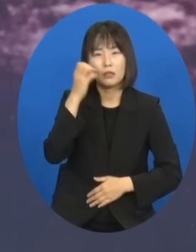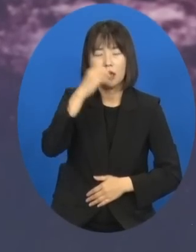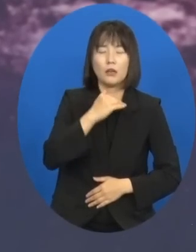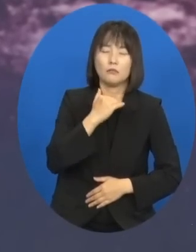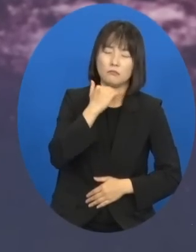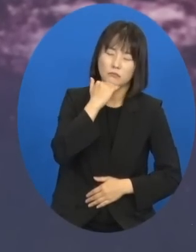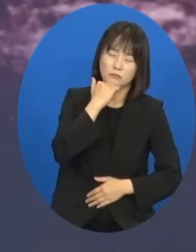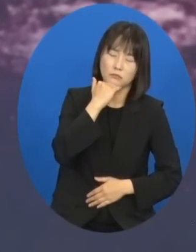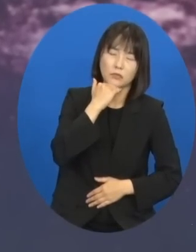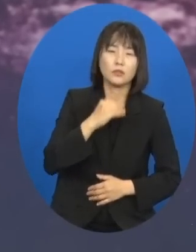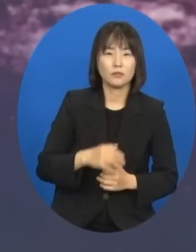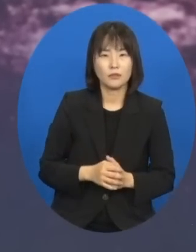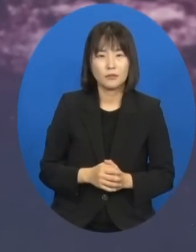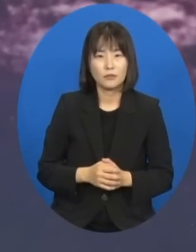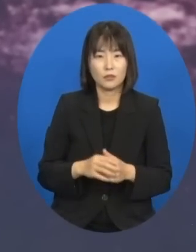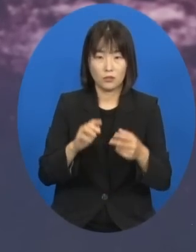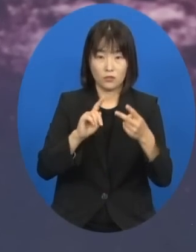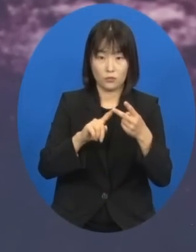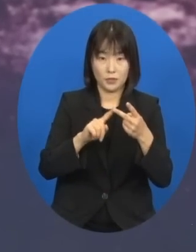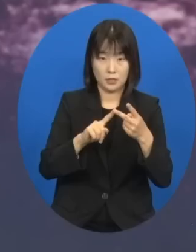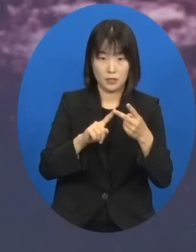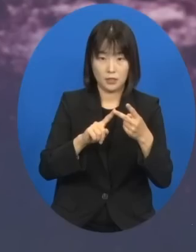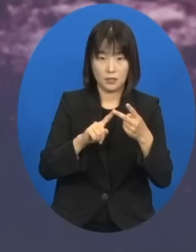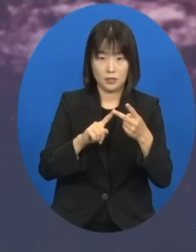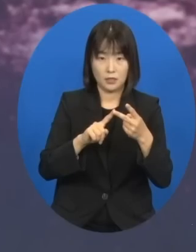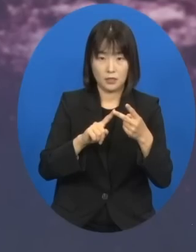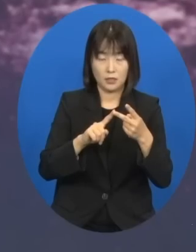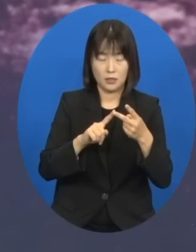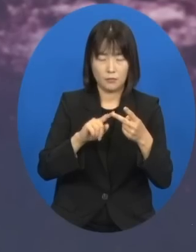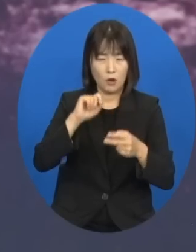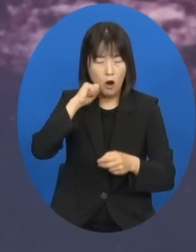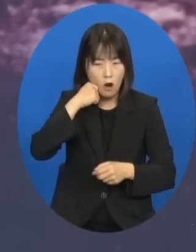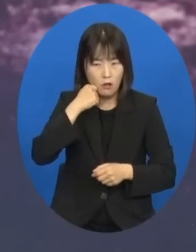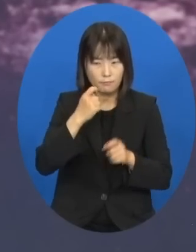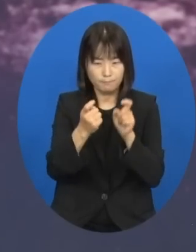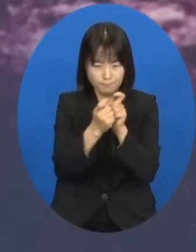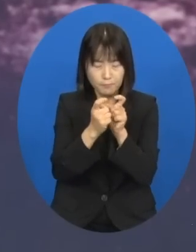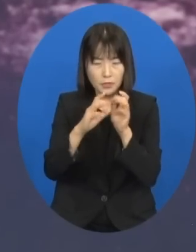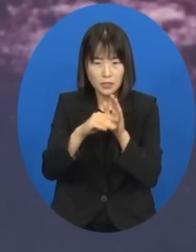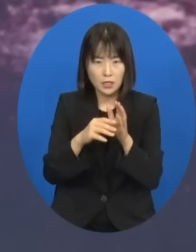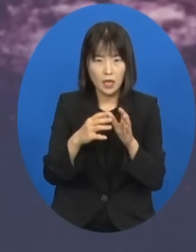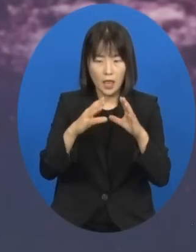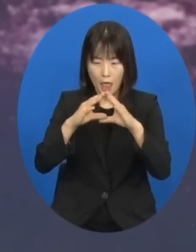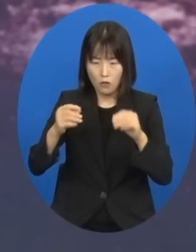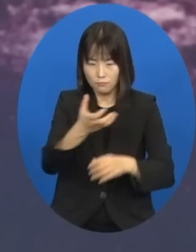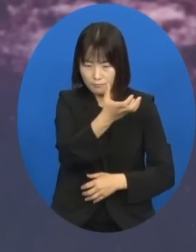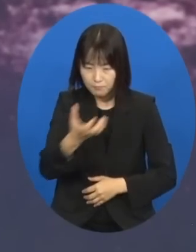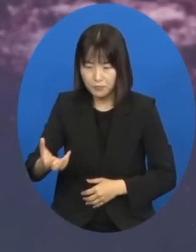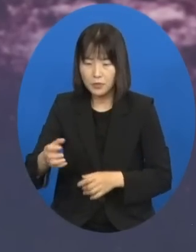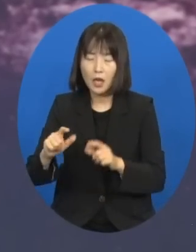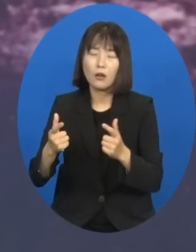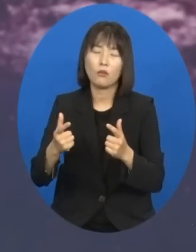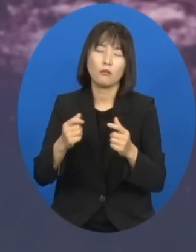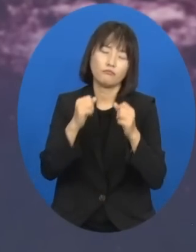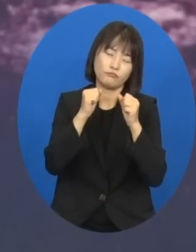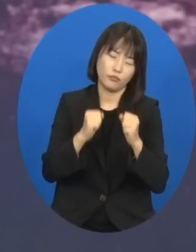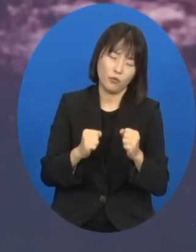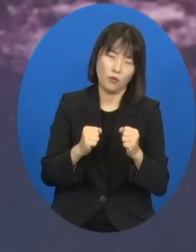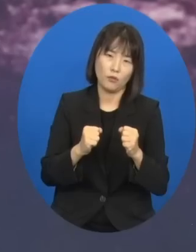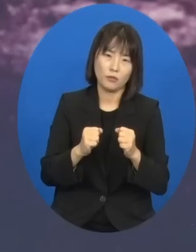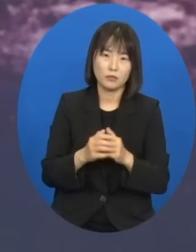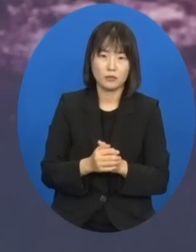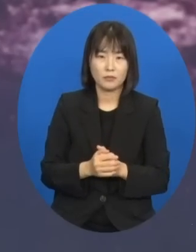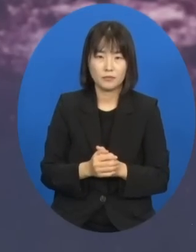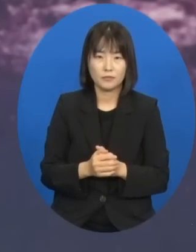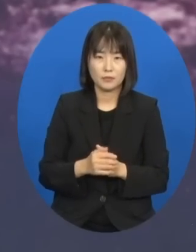이삭이 잘한 거예요. 두 번째가 있어요. 뭐예요? 흉년을 만났을 때 애굽으로 가지 않고 머물러 있었다는 거. 아버지도